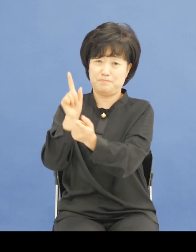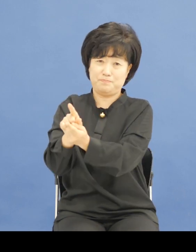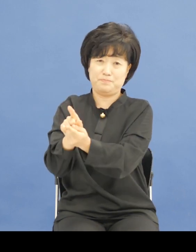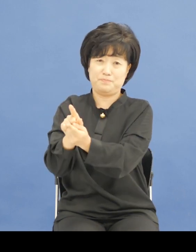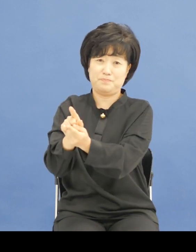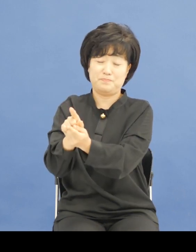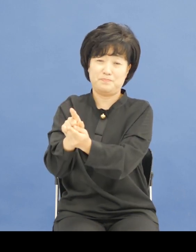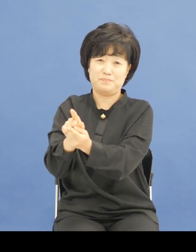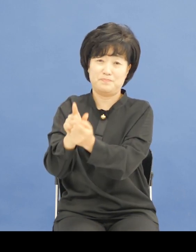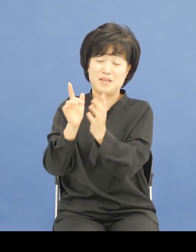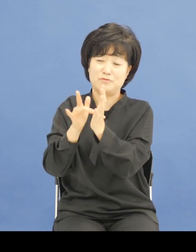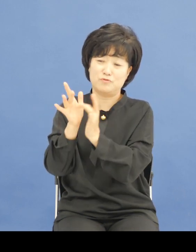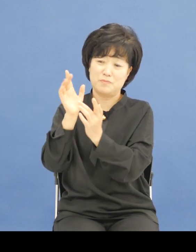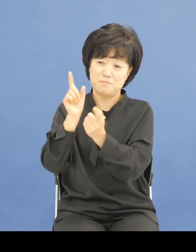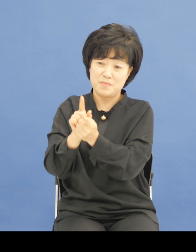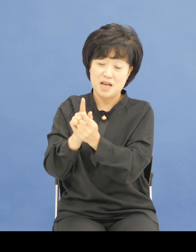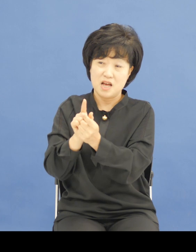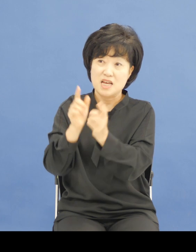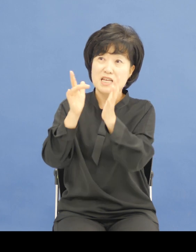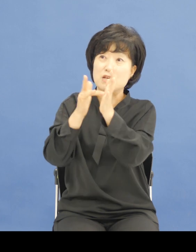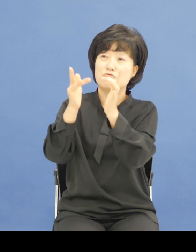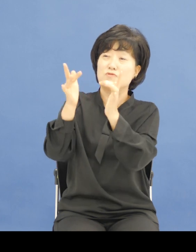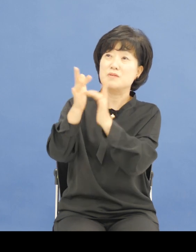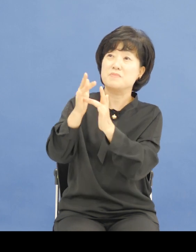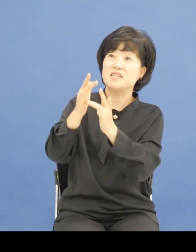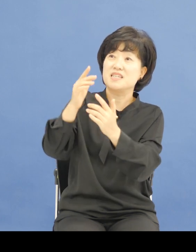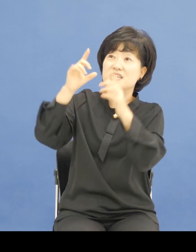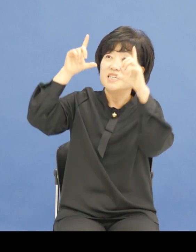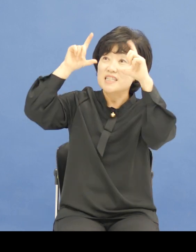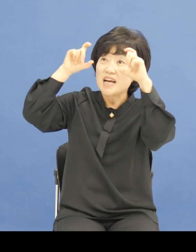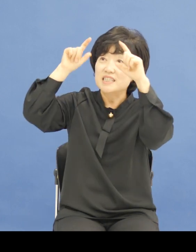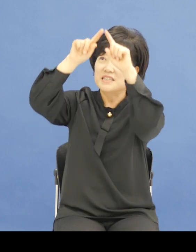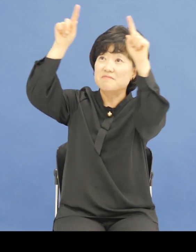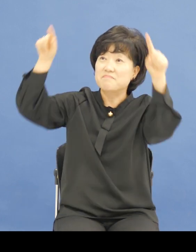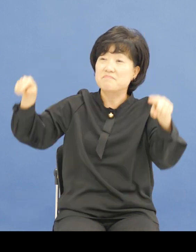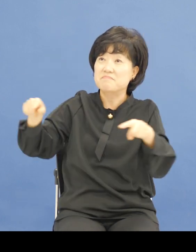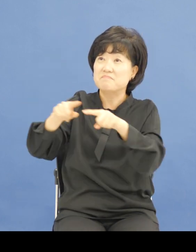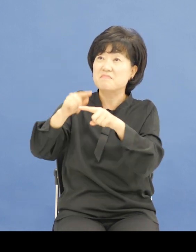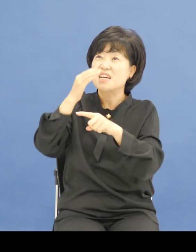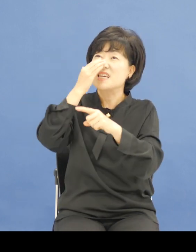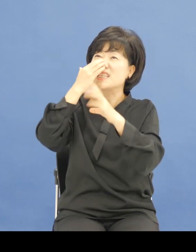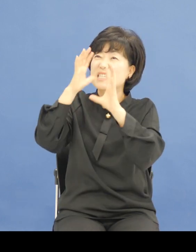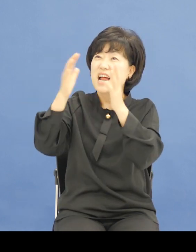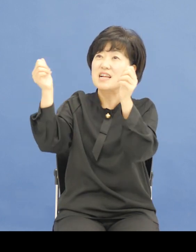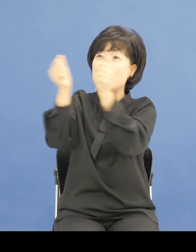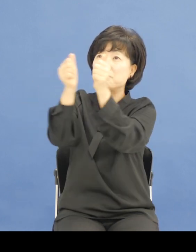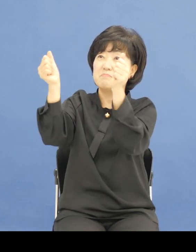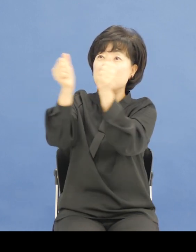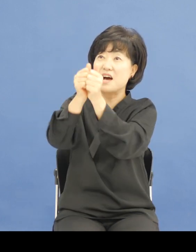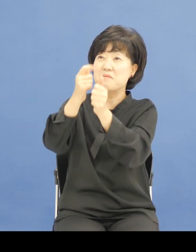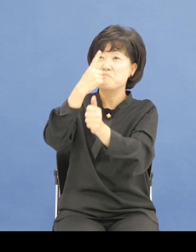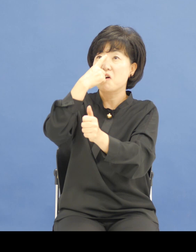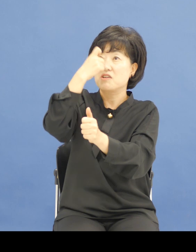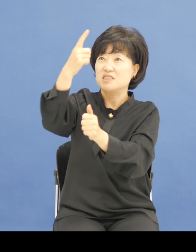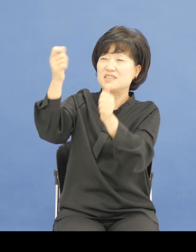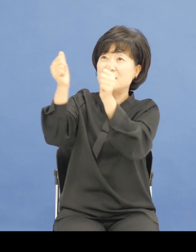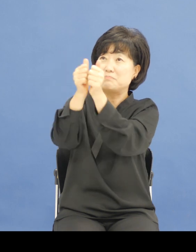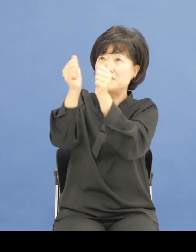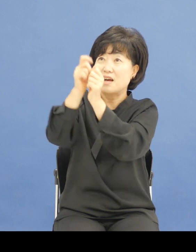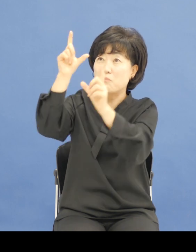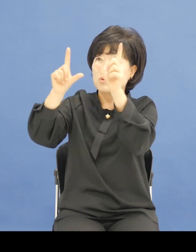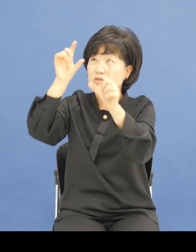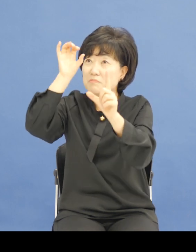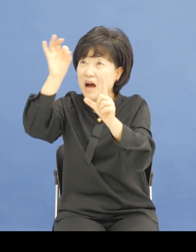예수님이 그렇게 사진틀 속에 있는 멋있는 중동의 그런 머시매가 아니고 이 죽어가는